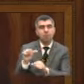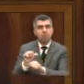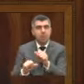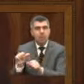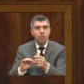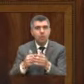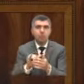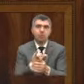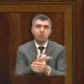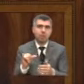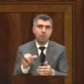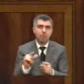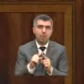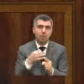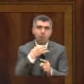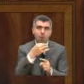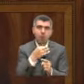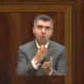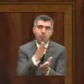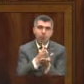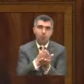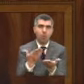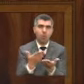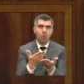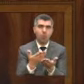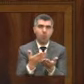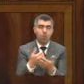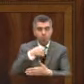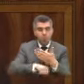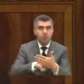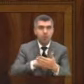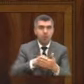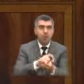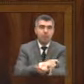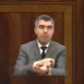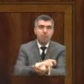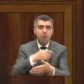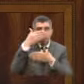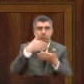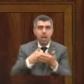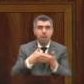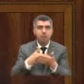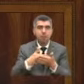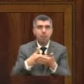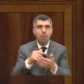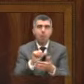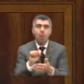الخاويه، نهضروا بالمعقول. انا مغربي وكنعرف المغرب وكنعرف المغاربه خوتي وكنعرفهم باش